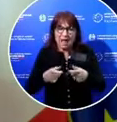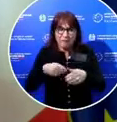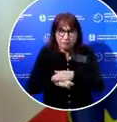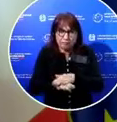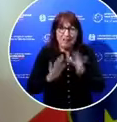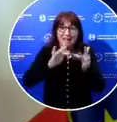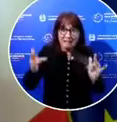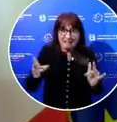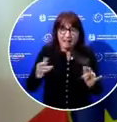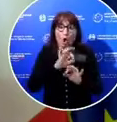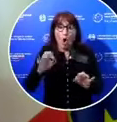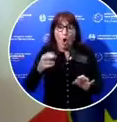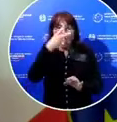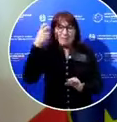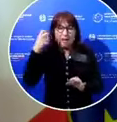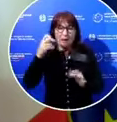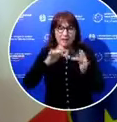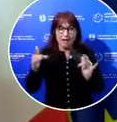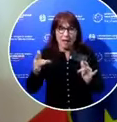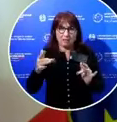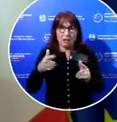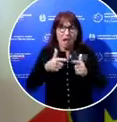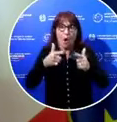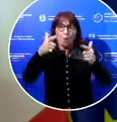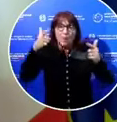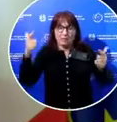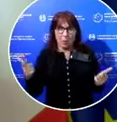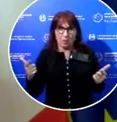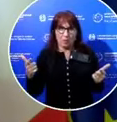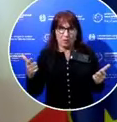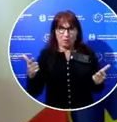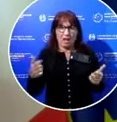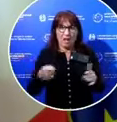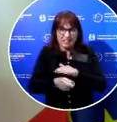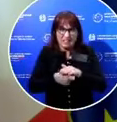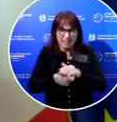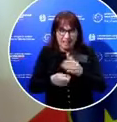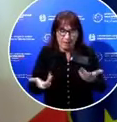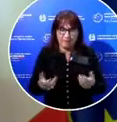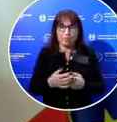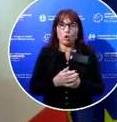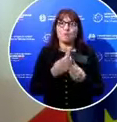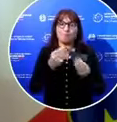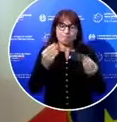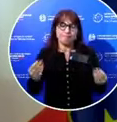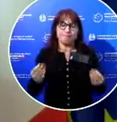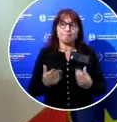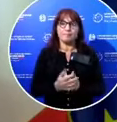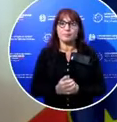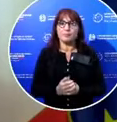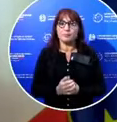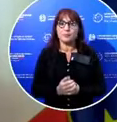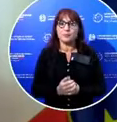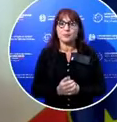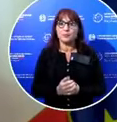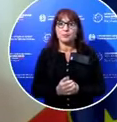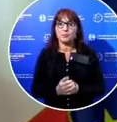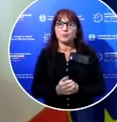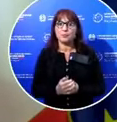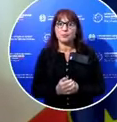e Darknet. Il consumo è aumentato in fasce di popolazione tradizionalmente meno esposte. Al tempo